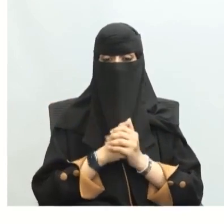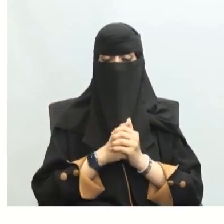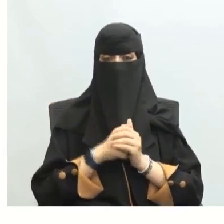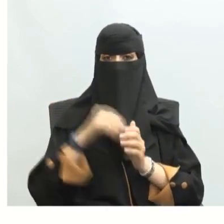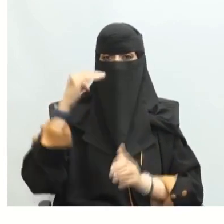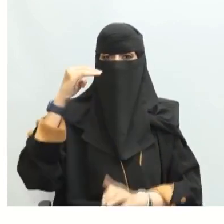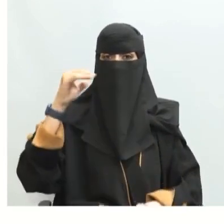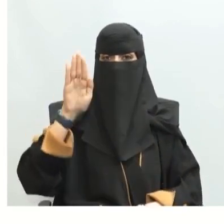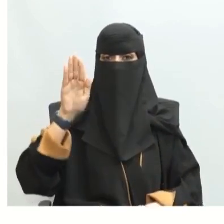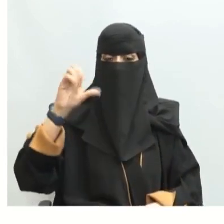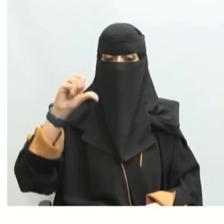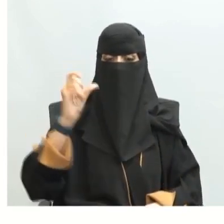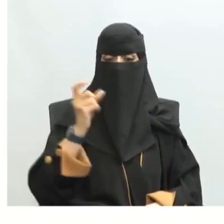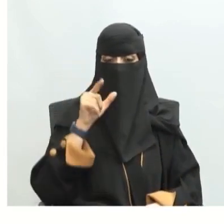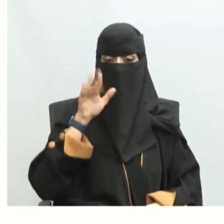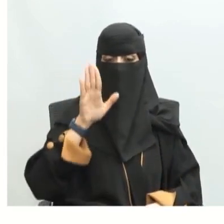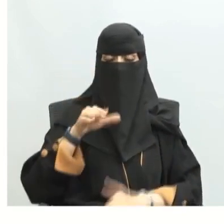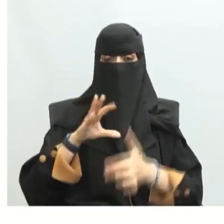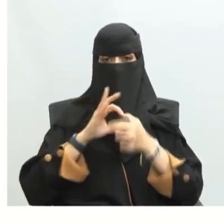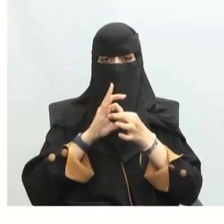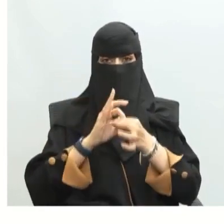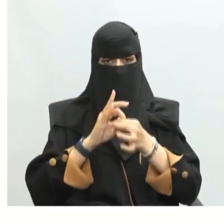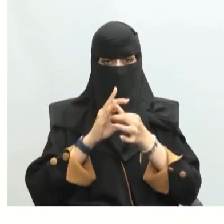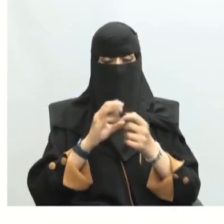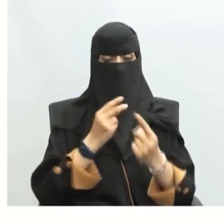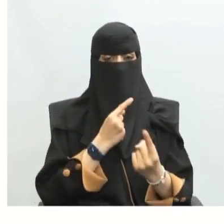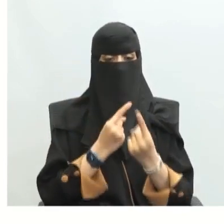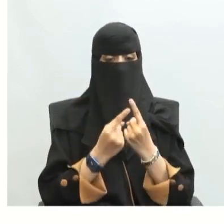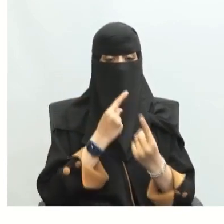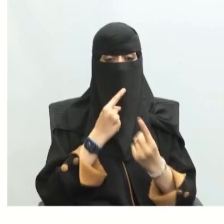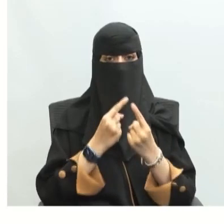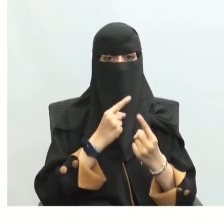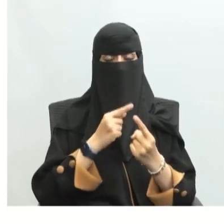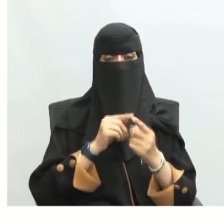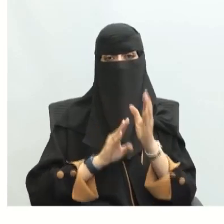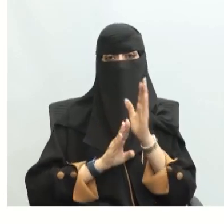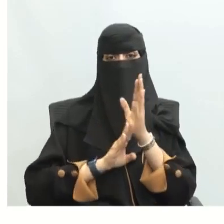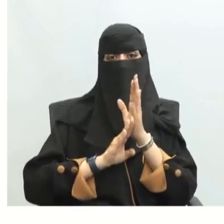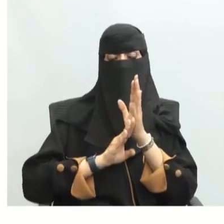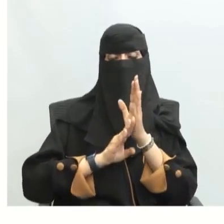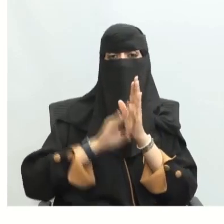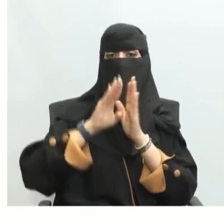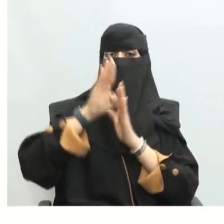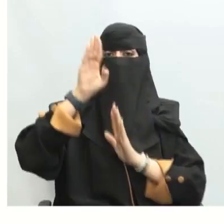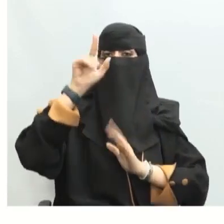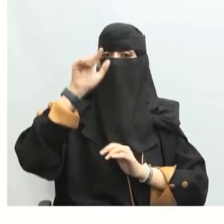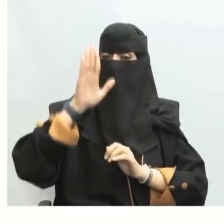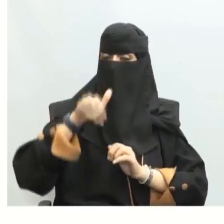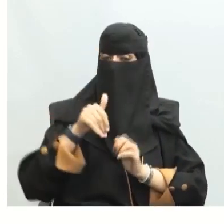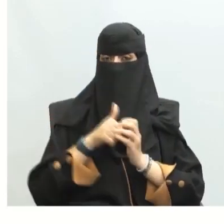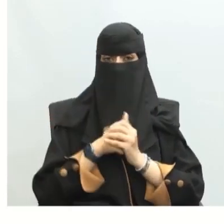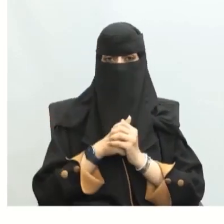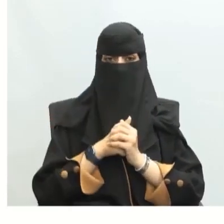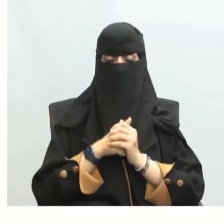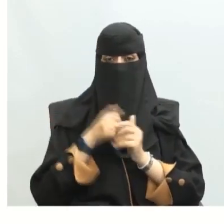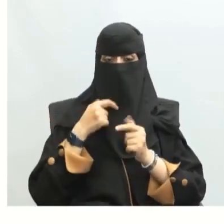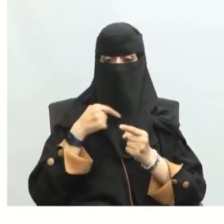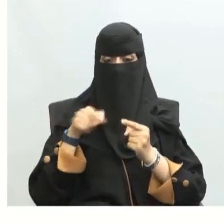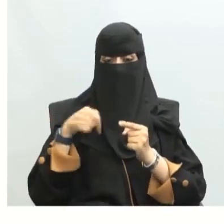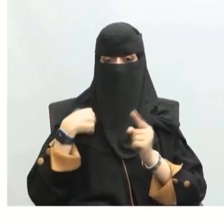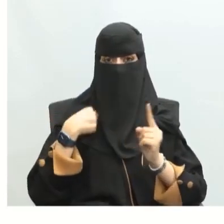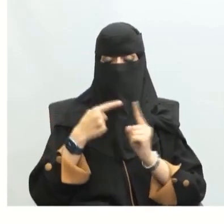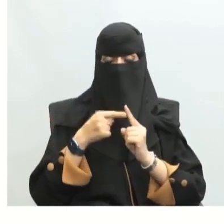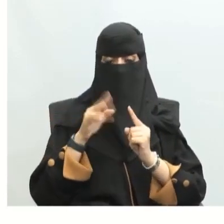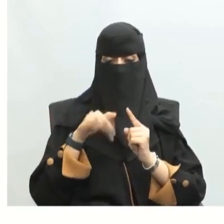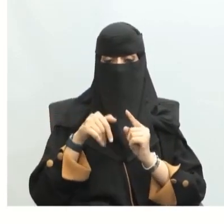برنامج جسور وماذا يسعى اليه او ماذا يحقق لان هذا البرنامج هو يسعى